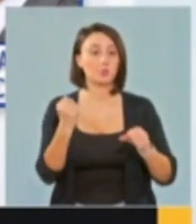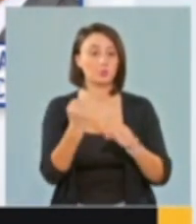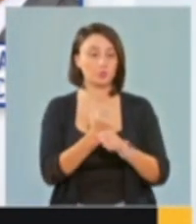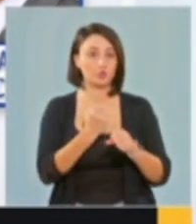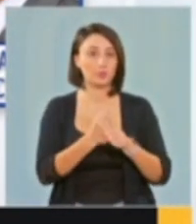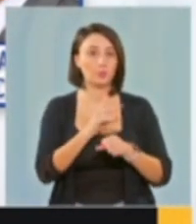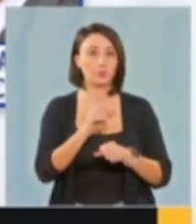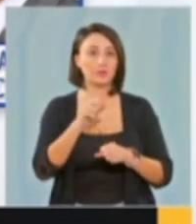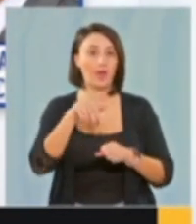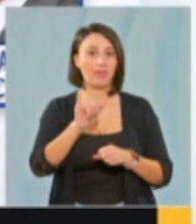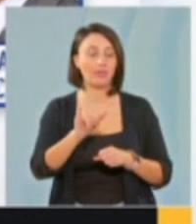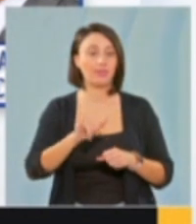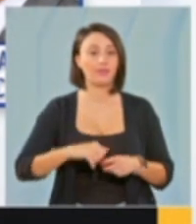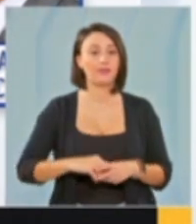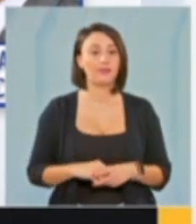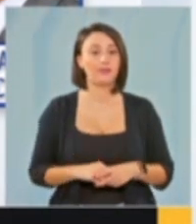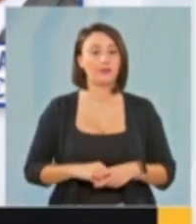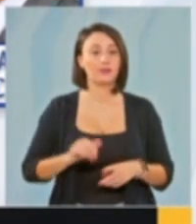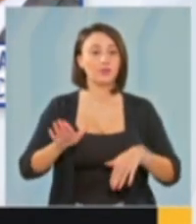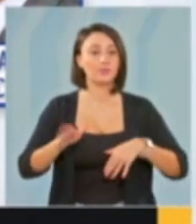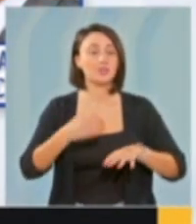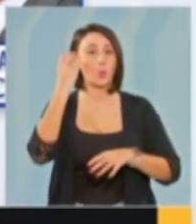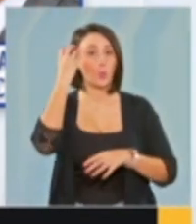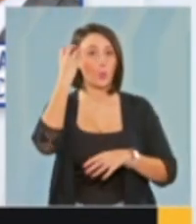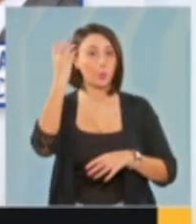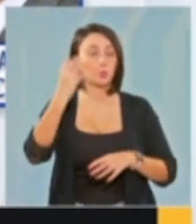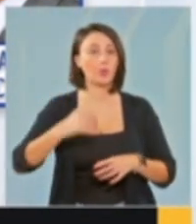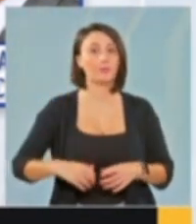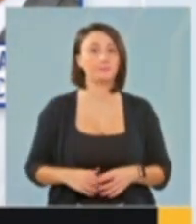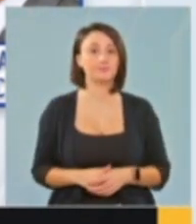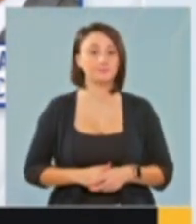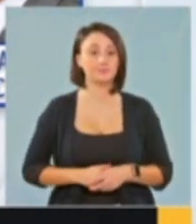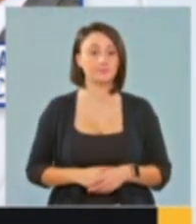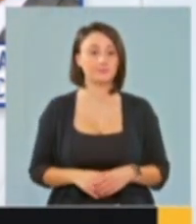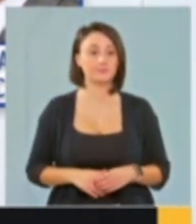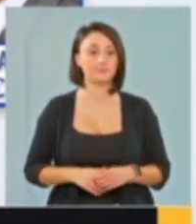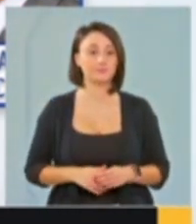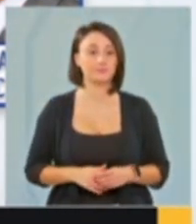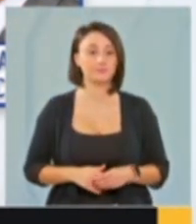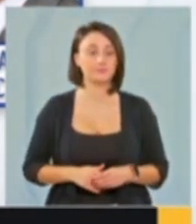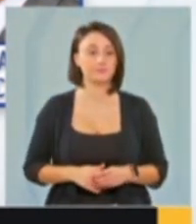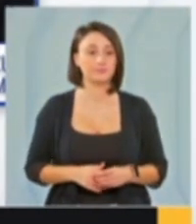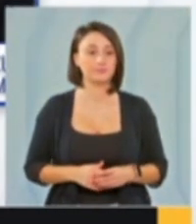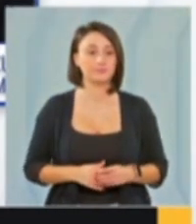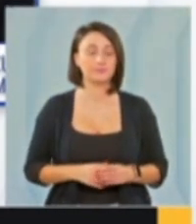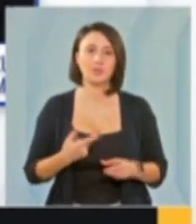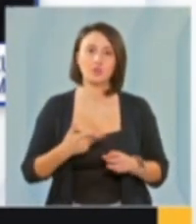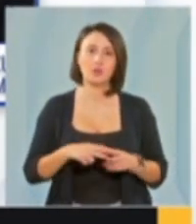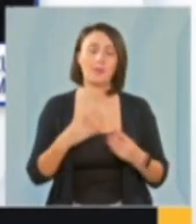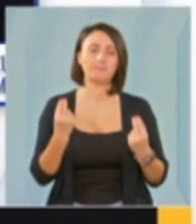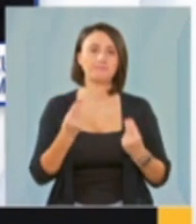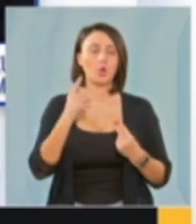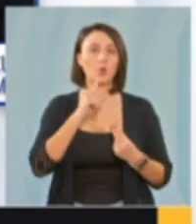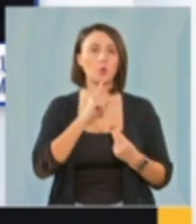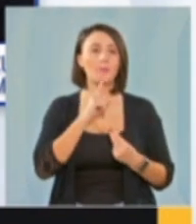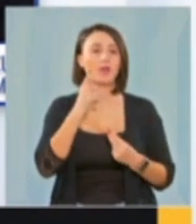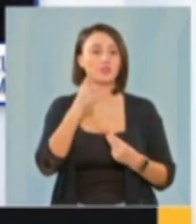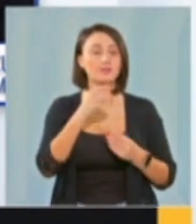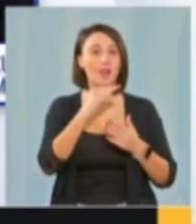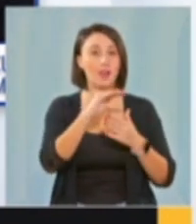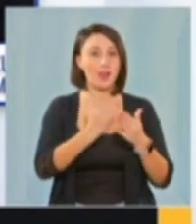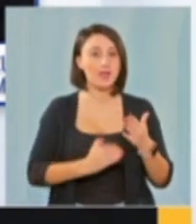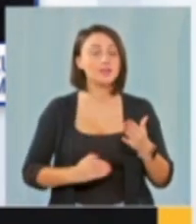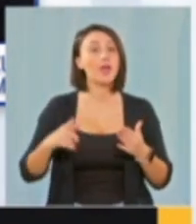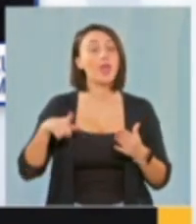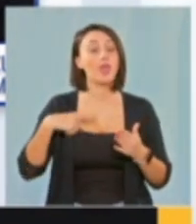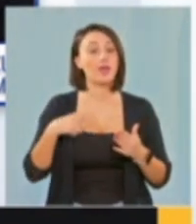Muncii Marius budăi și ministerul culturii Lucian Romașcanu cel mai Exotic nume de pe această listă